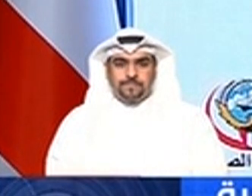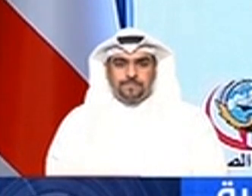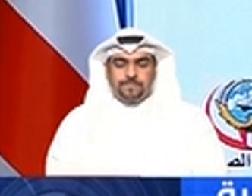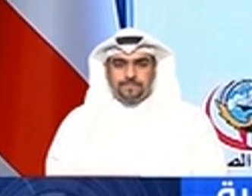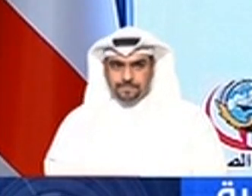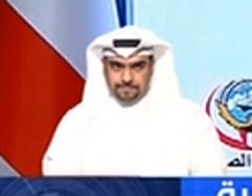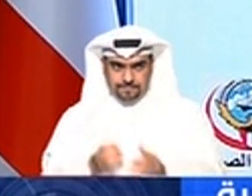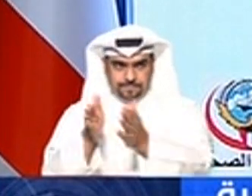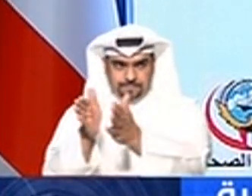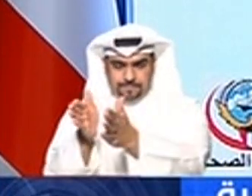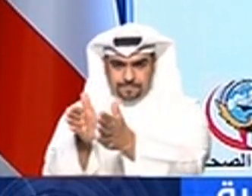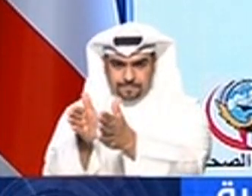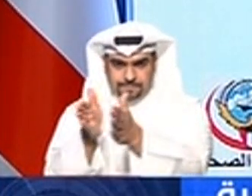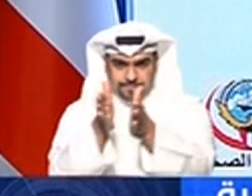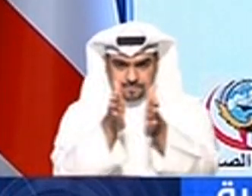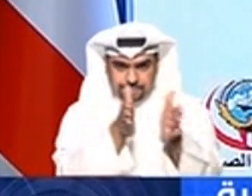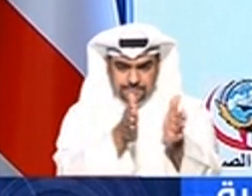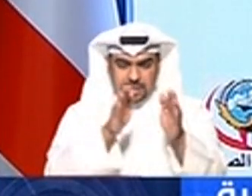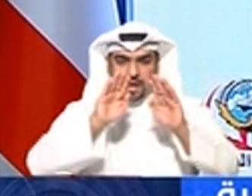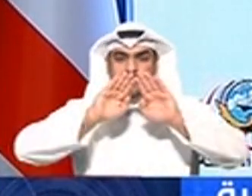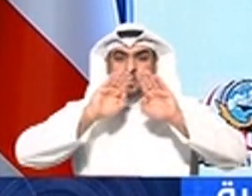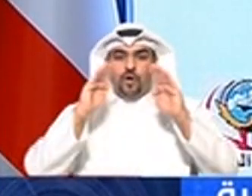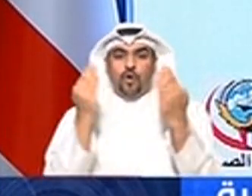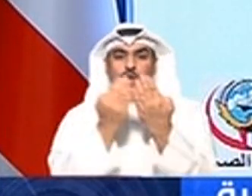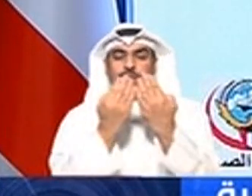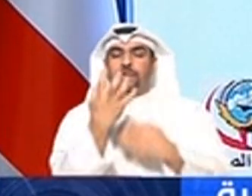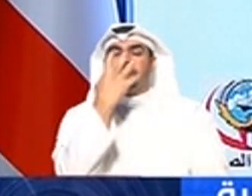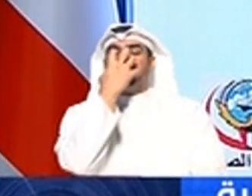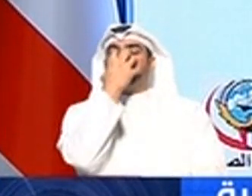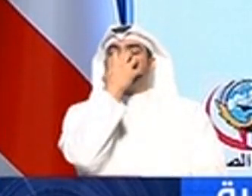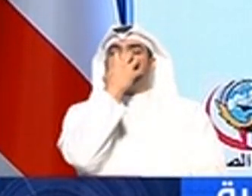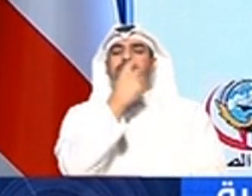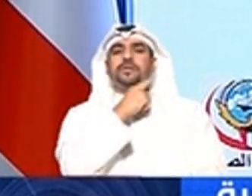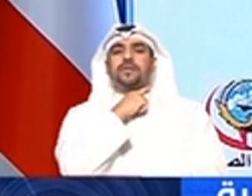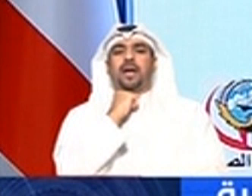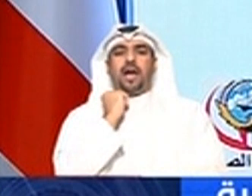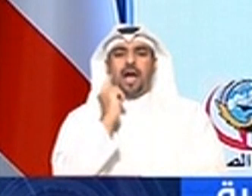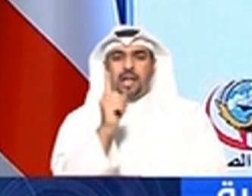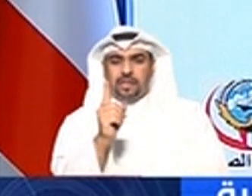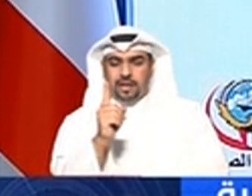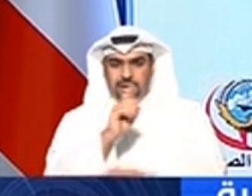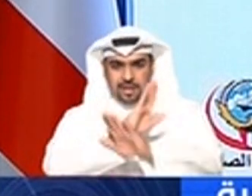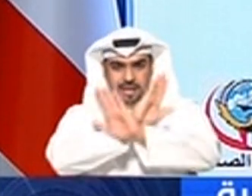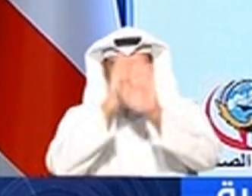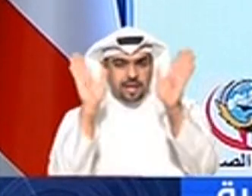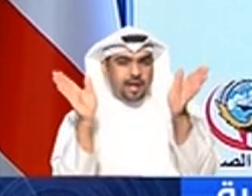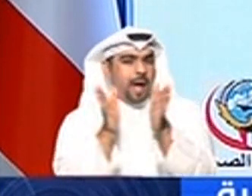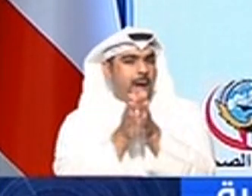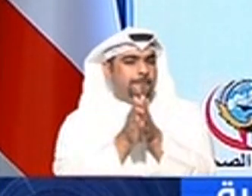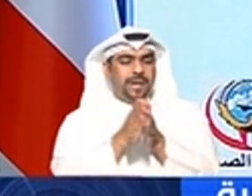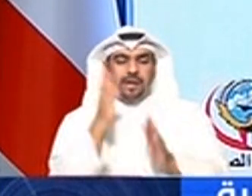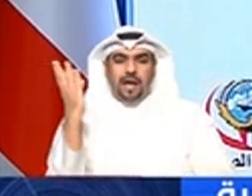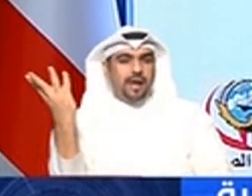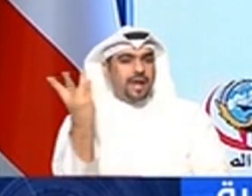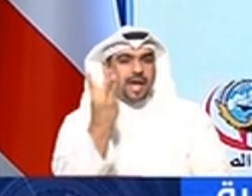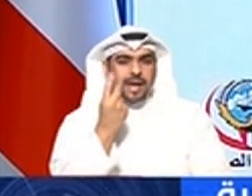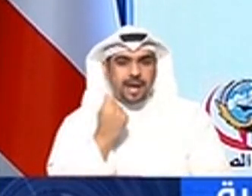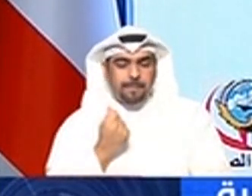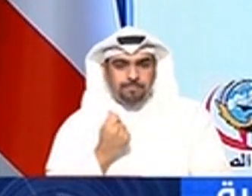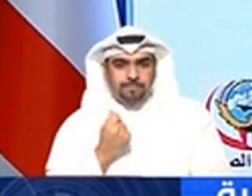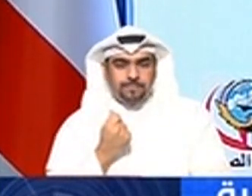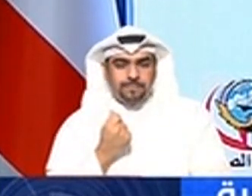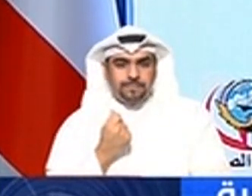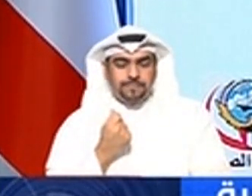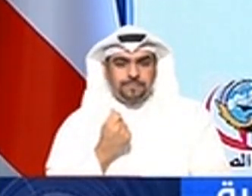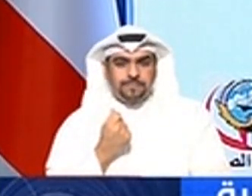فيما يخص غرف العناية المركزة فقد بلغ عدد من يتلقى الرعاية الطبية اللازمة في غرف العناية المركزة